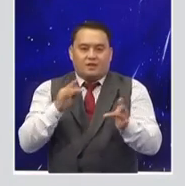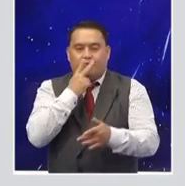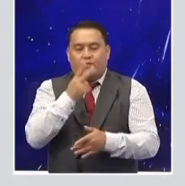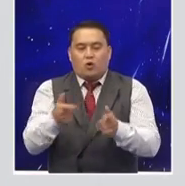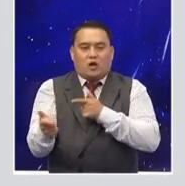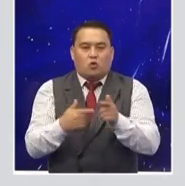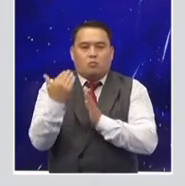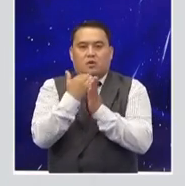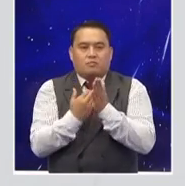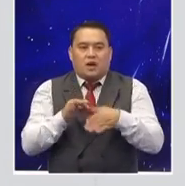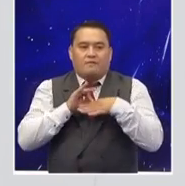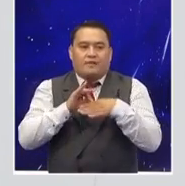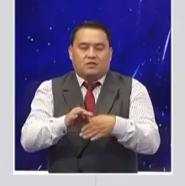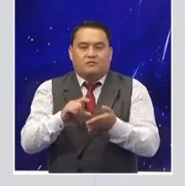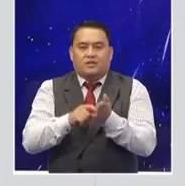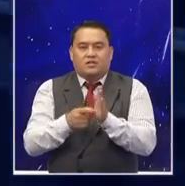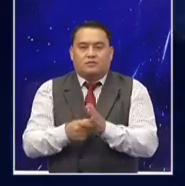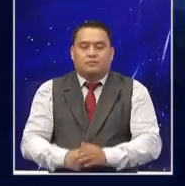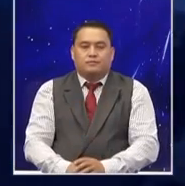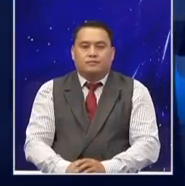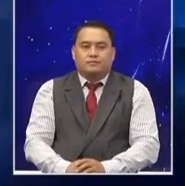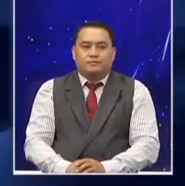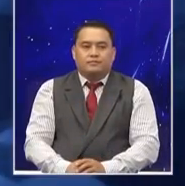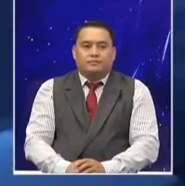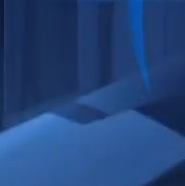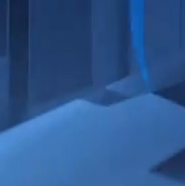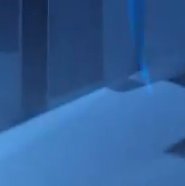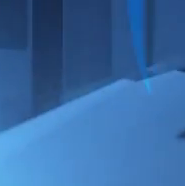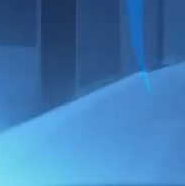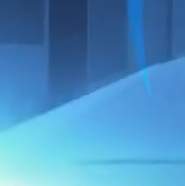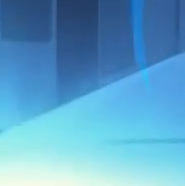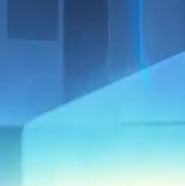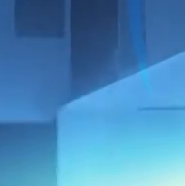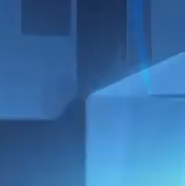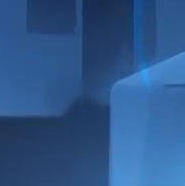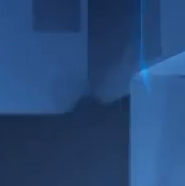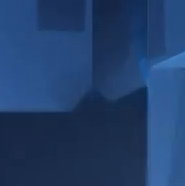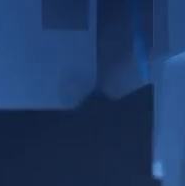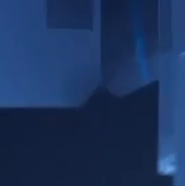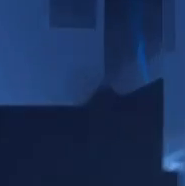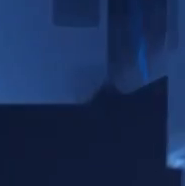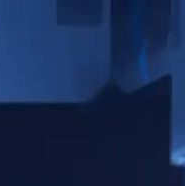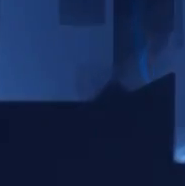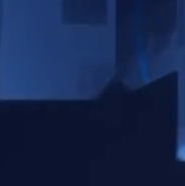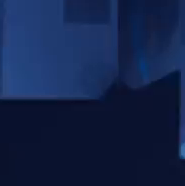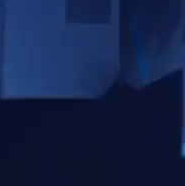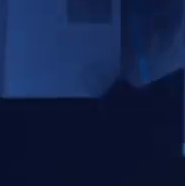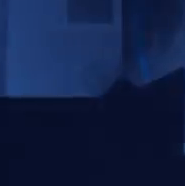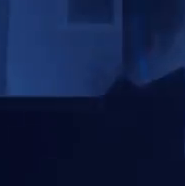готова программа проведения классных часов а ну а роман гек динов абзал ну типа в телеканал жить су